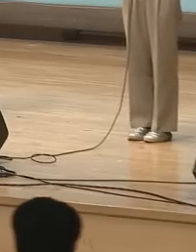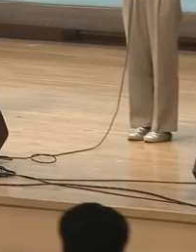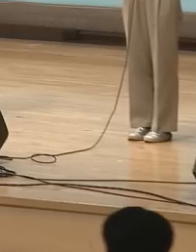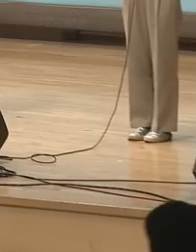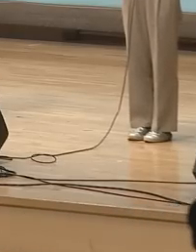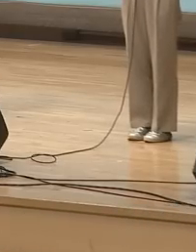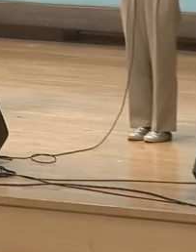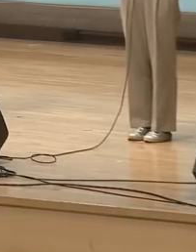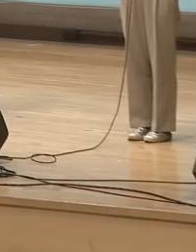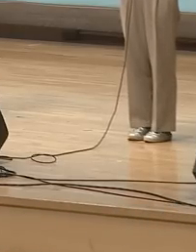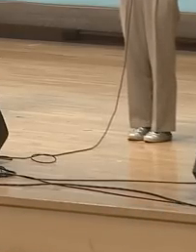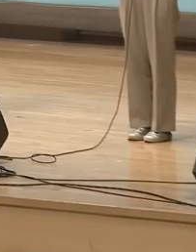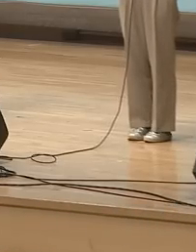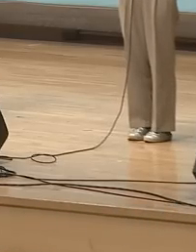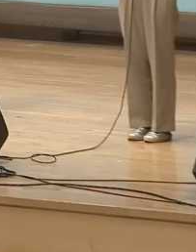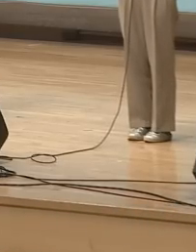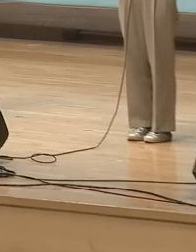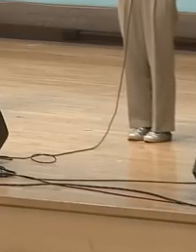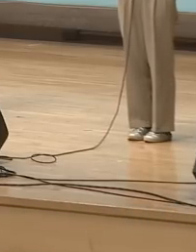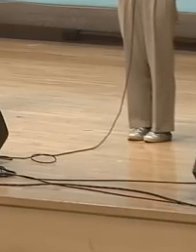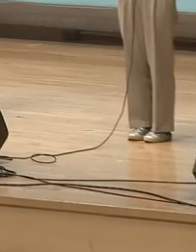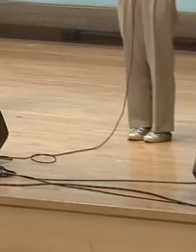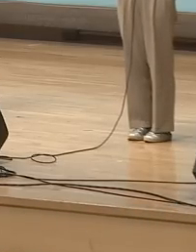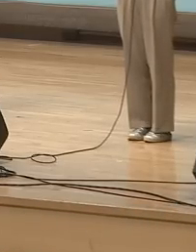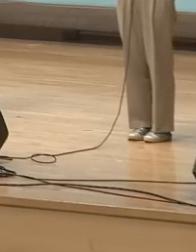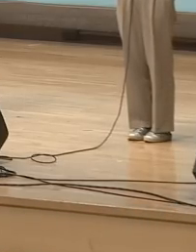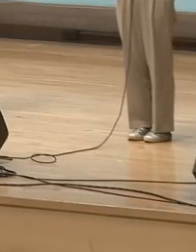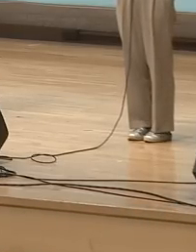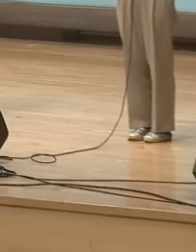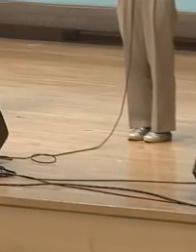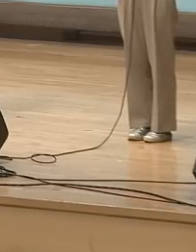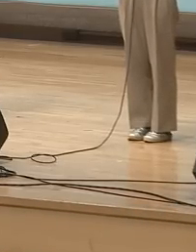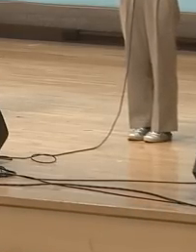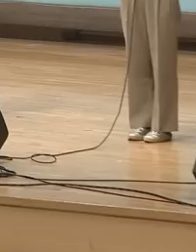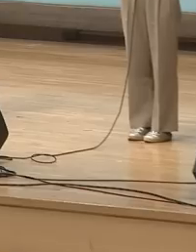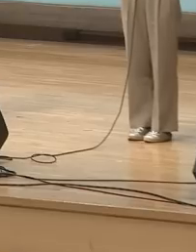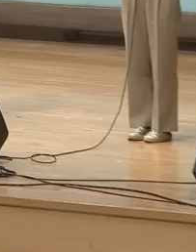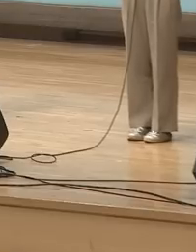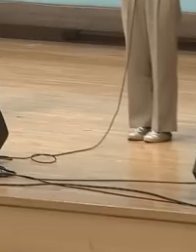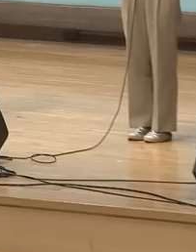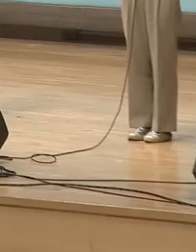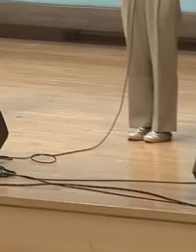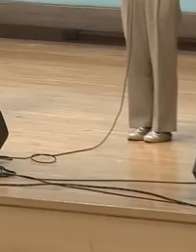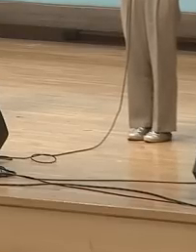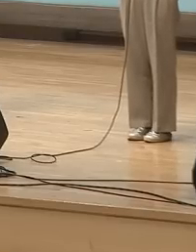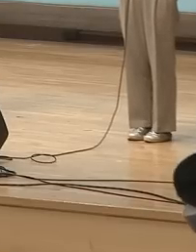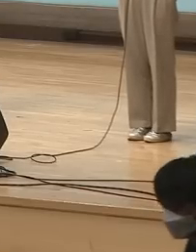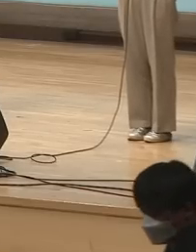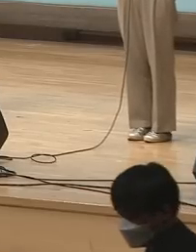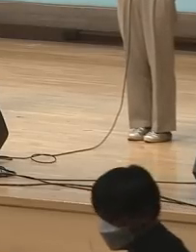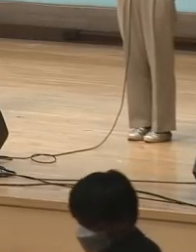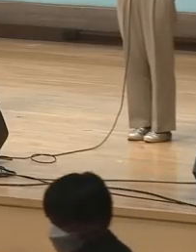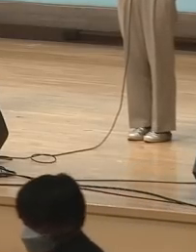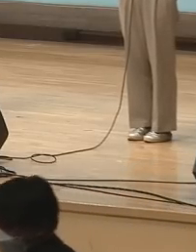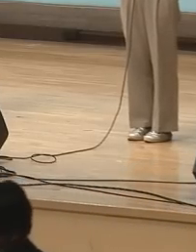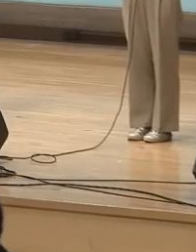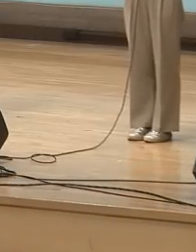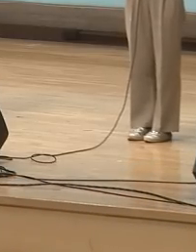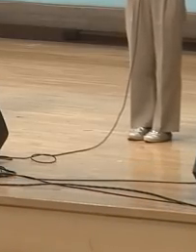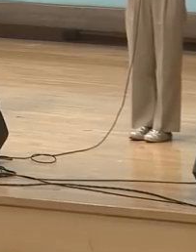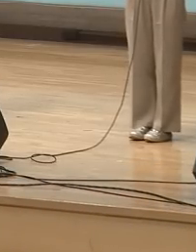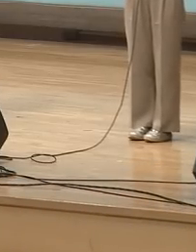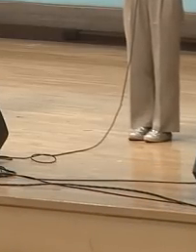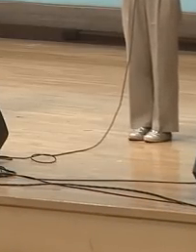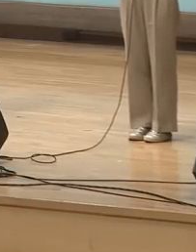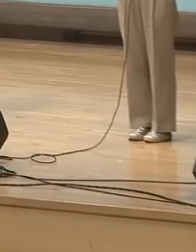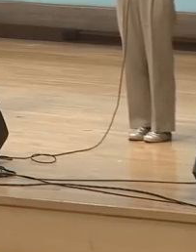예수 그리스도를 보게 하여 주시옵소서. 그래야 우리 믿음을 세우시고 우리의 연약한 믿음도 온전하게